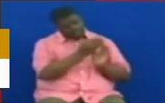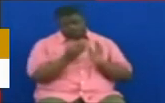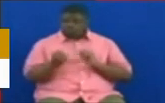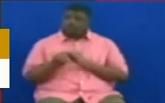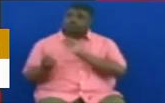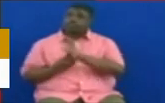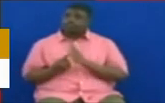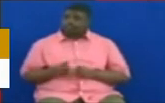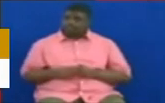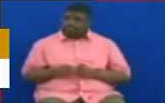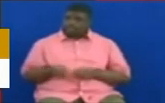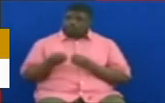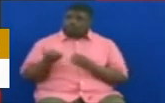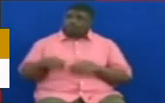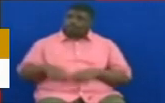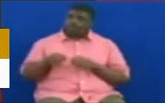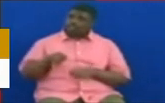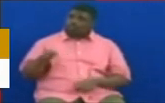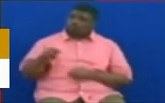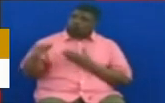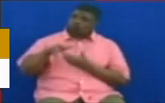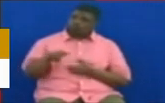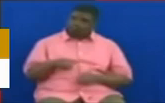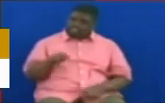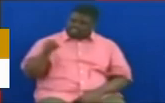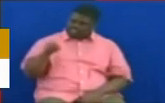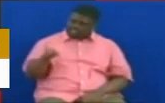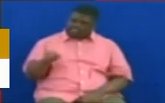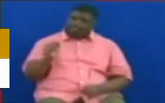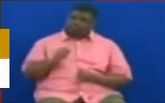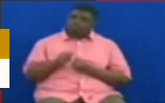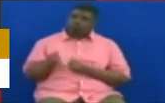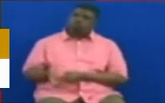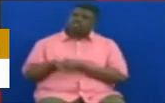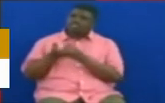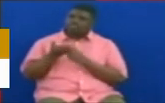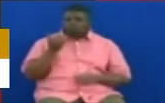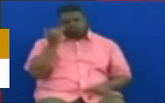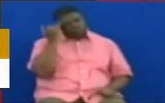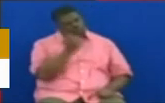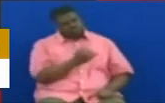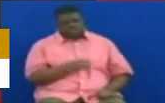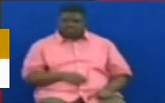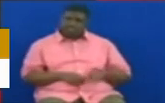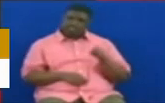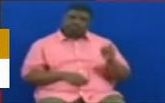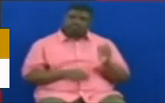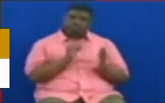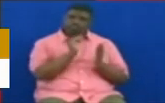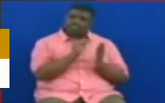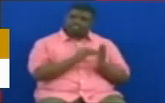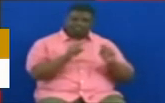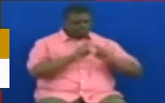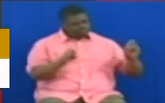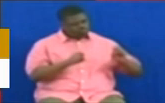sea authority yeye kama yeye, lakini anakuwa na vyombo vya kumsaidia kumshauri ambavyo vimeainishwa katika kifungu